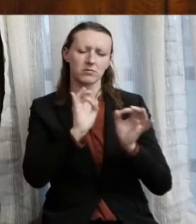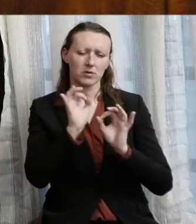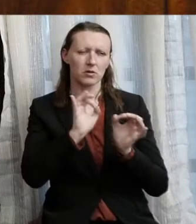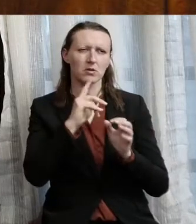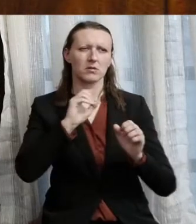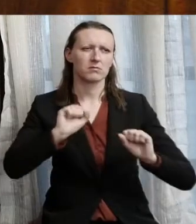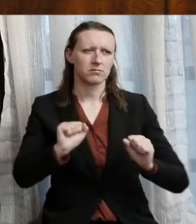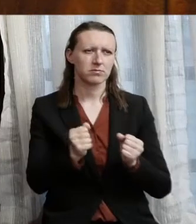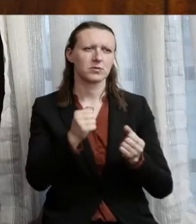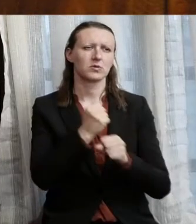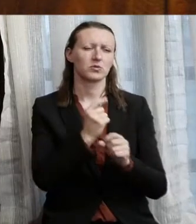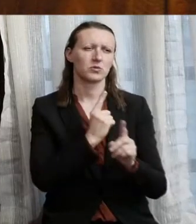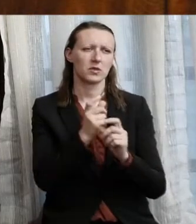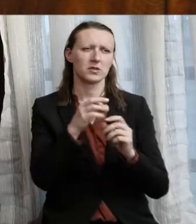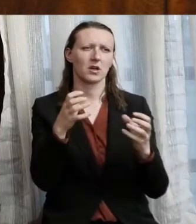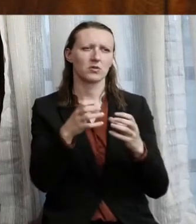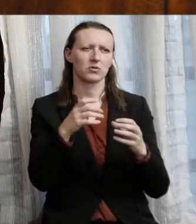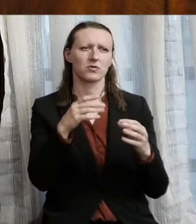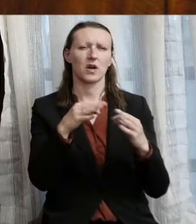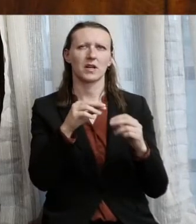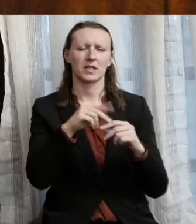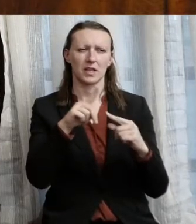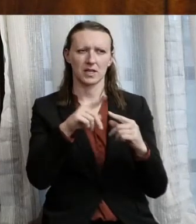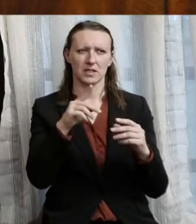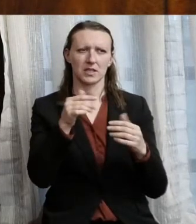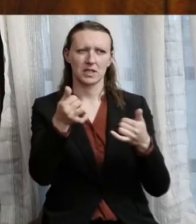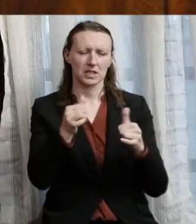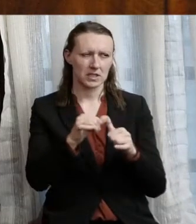i pokrenuli suradnju sa Društvom arhitekata Istre.